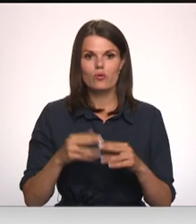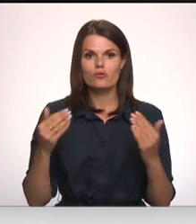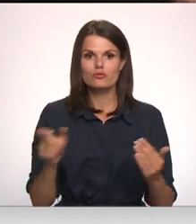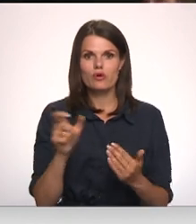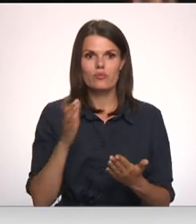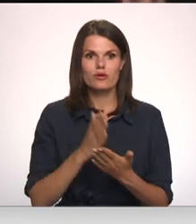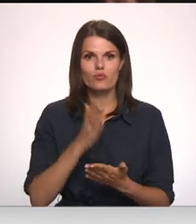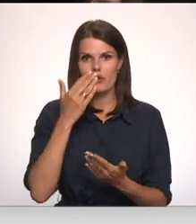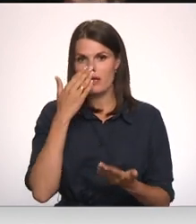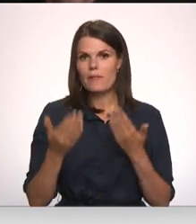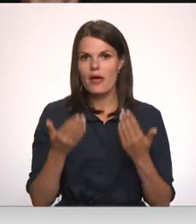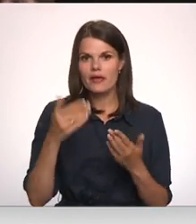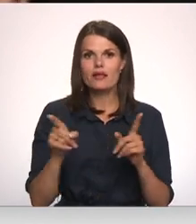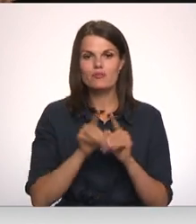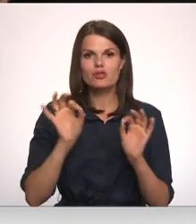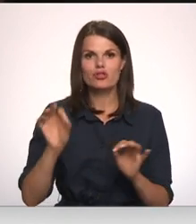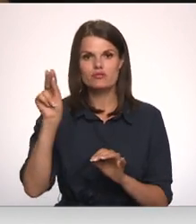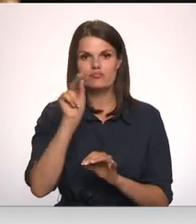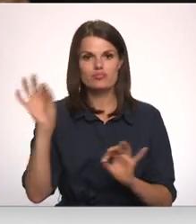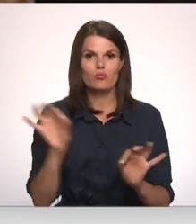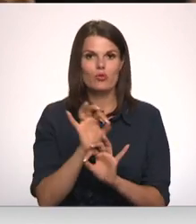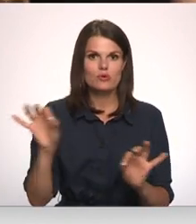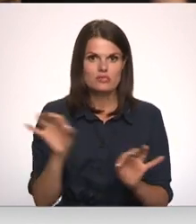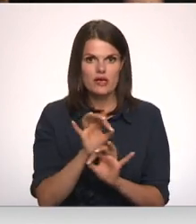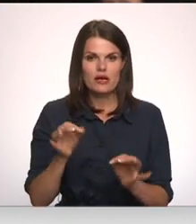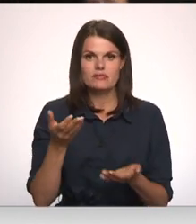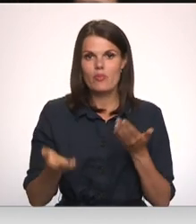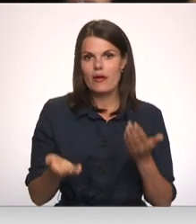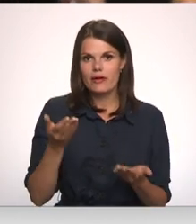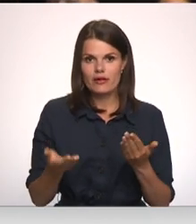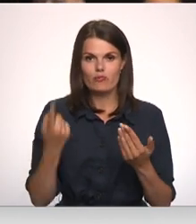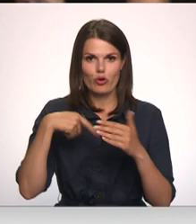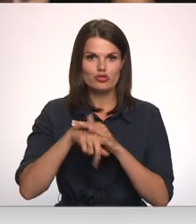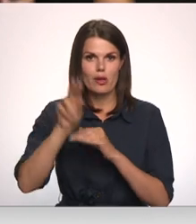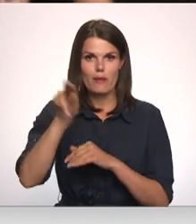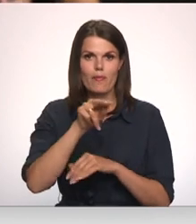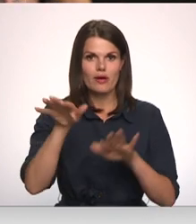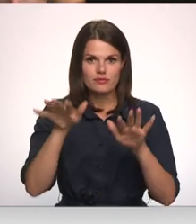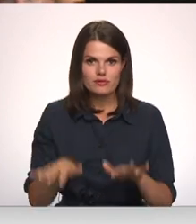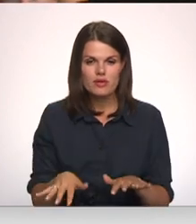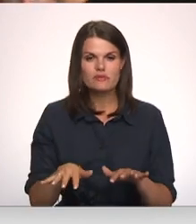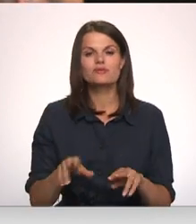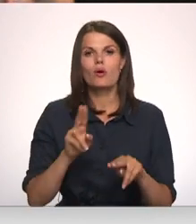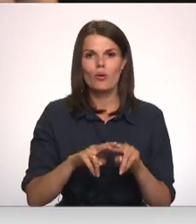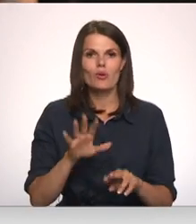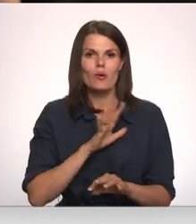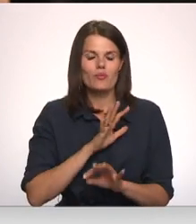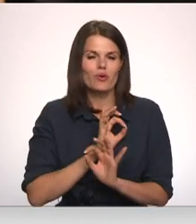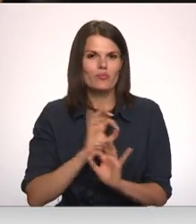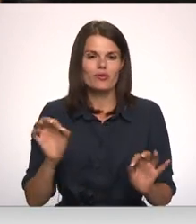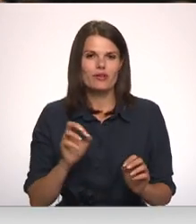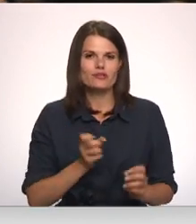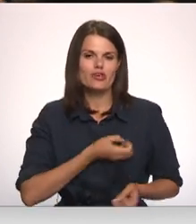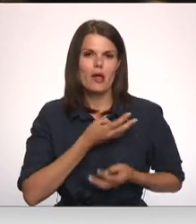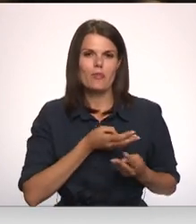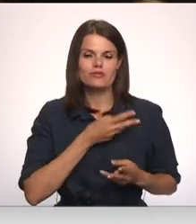mūzikas koncerta mēģinājums, kas tūliņi būs arī baznīcā. Un, nu jā, bija jau aizkustinošs ģenerāli mēģinājums ar